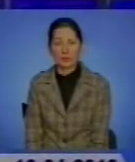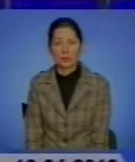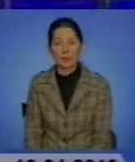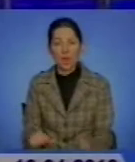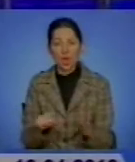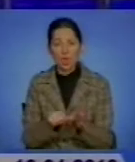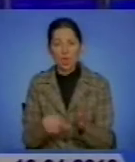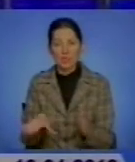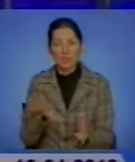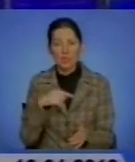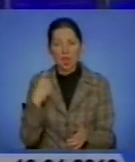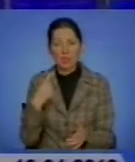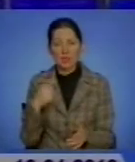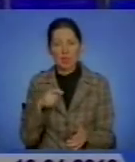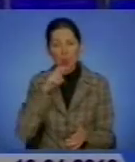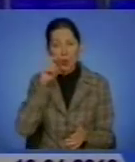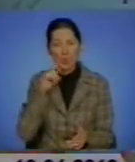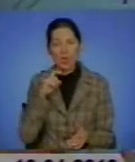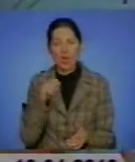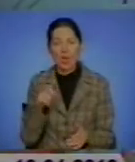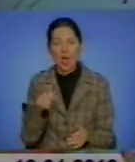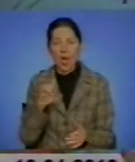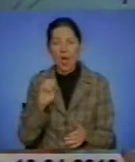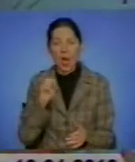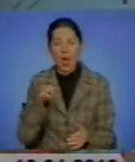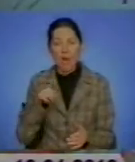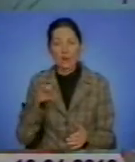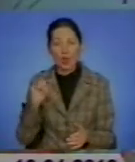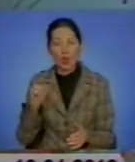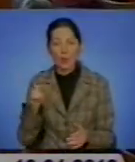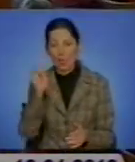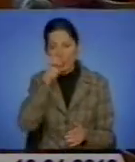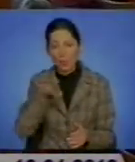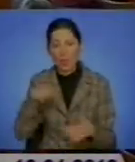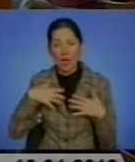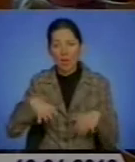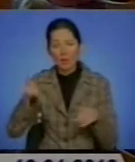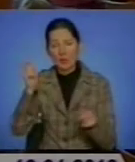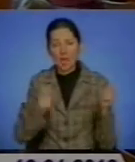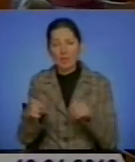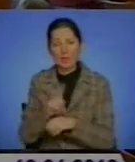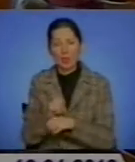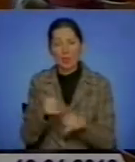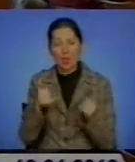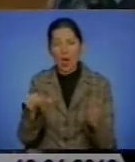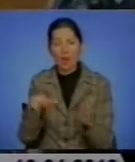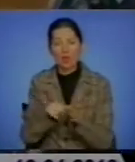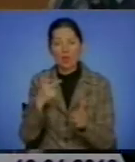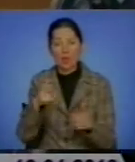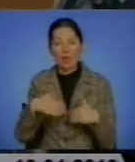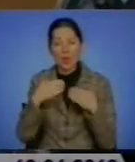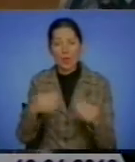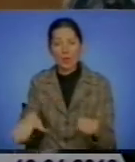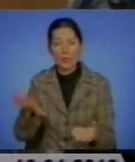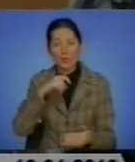Учасники зі всіх областей України та Автономної Республіки Крим з'їхались у Тернопіль для участі у третьому етапі всеукраїнського